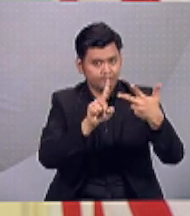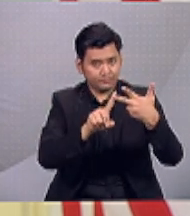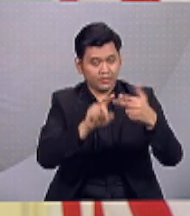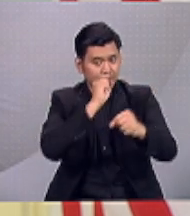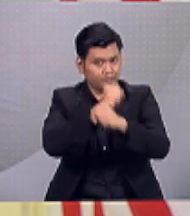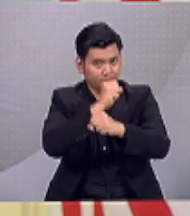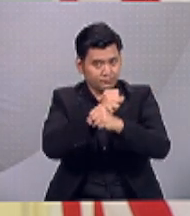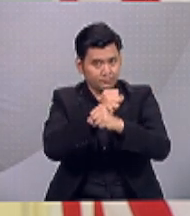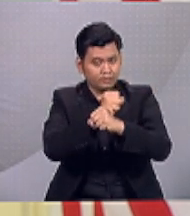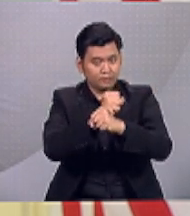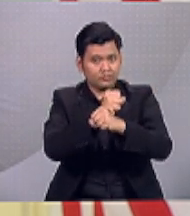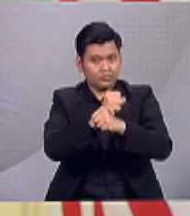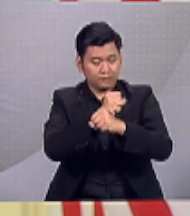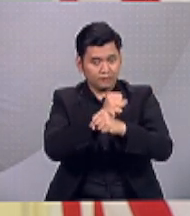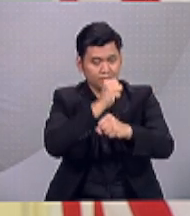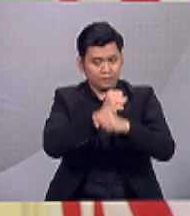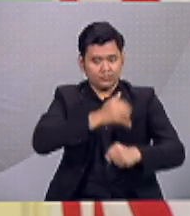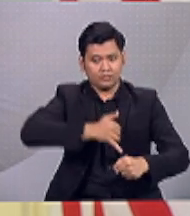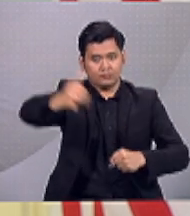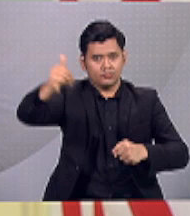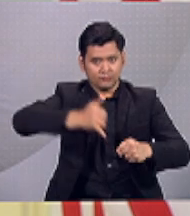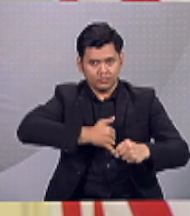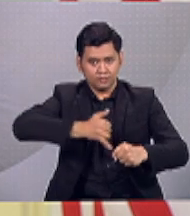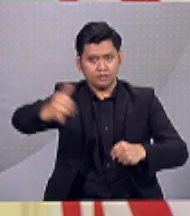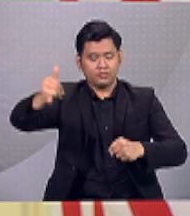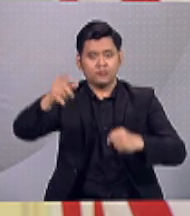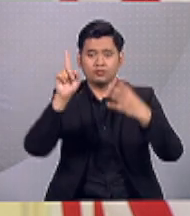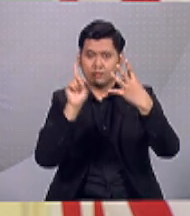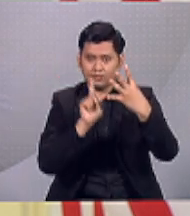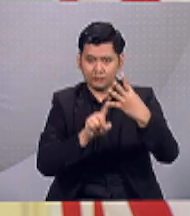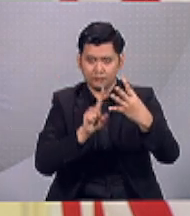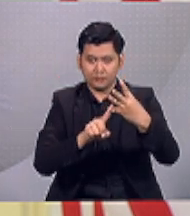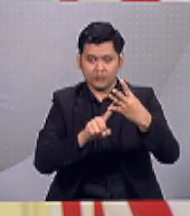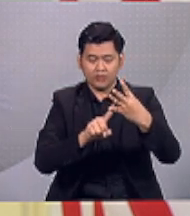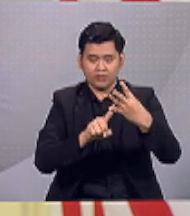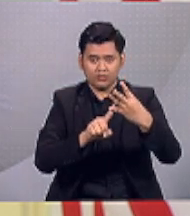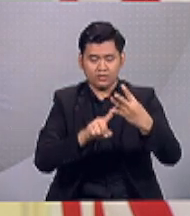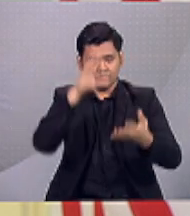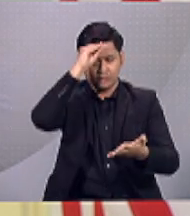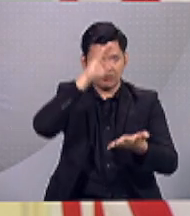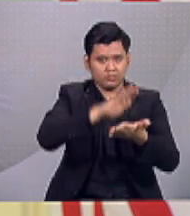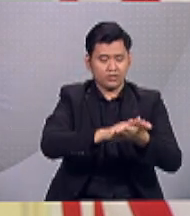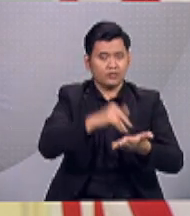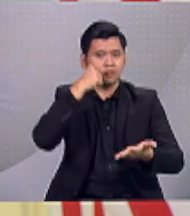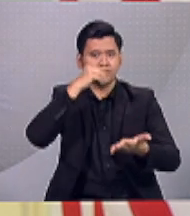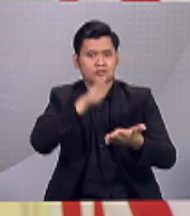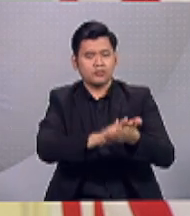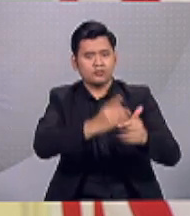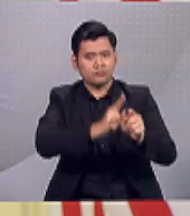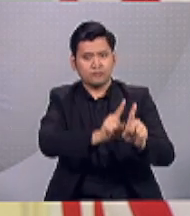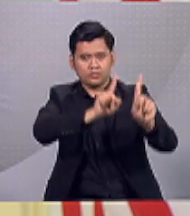kerja berulang alik ke tempat kerja dan juga melibatkan pasangan yang berpisah. Selain daripada